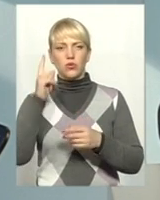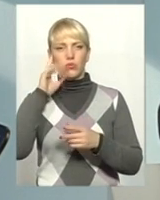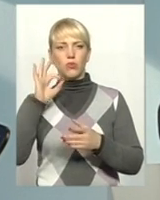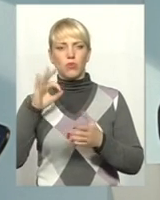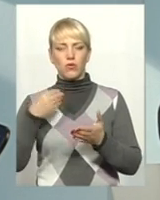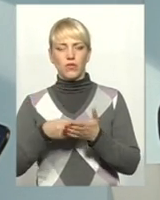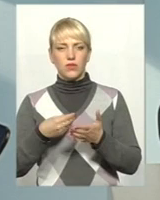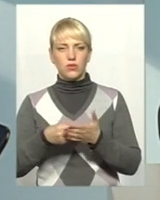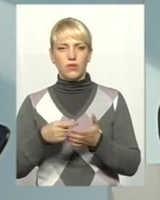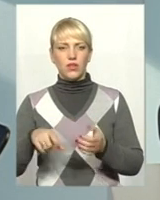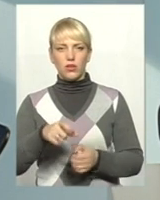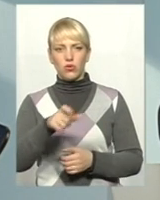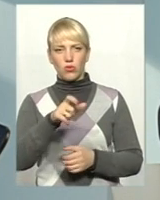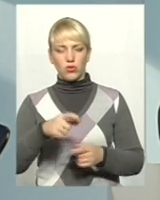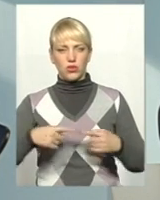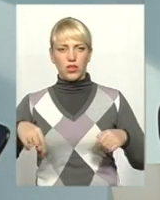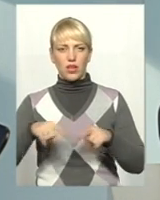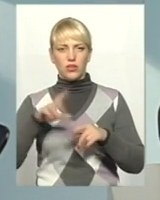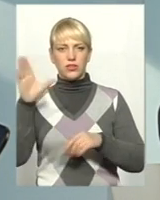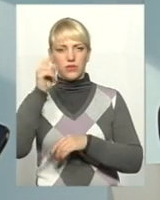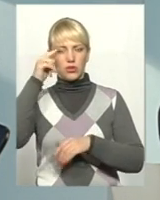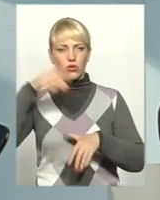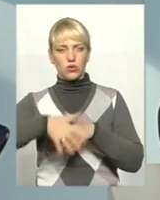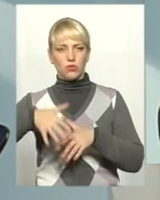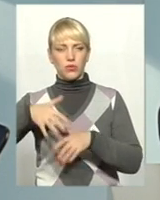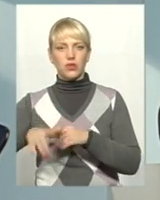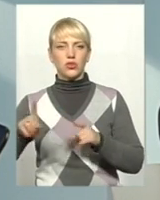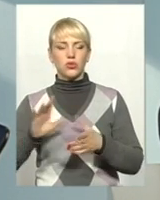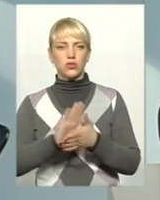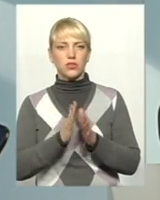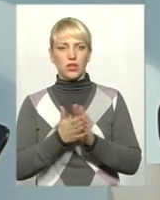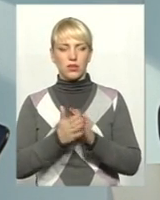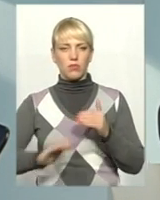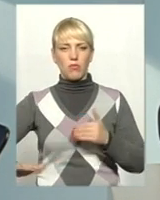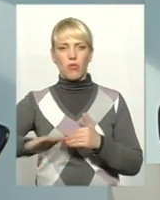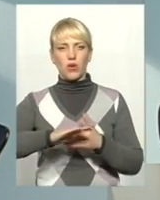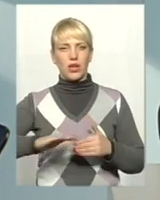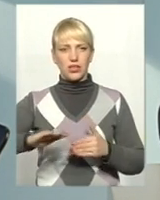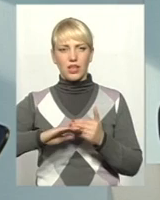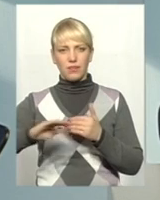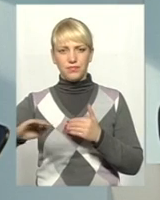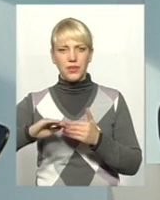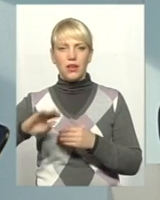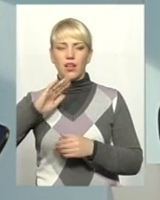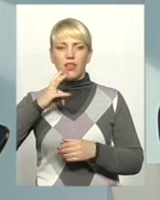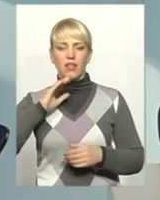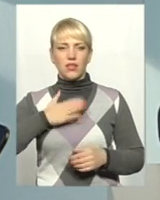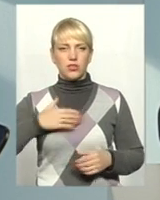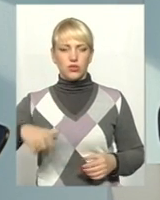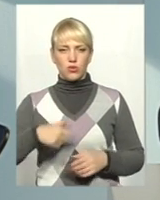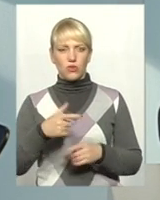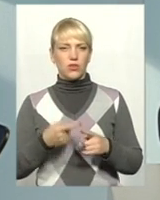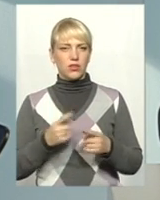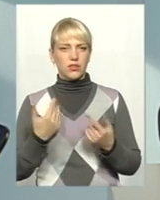дорожньої галузі, всі зрозуміли, що стан покриття на наших доріг прийшов до критичної